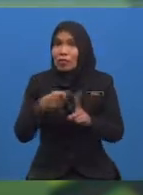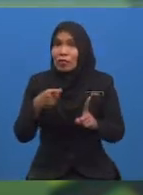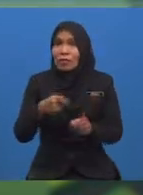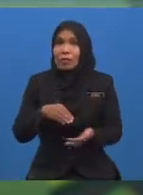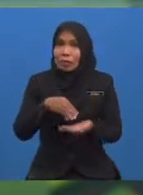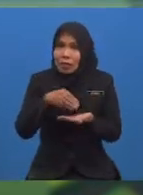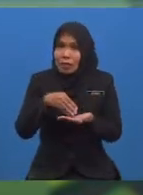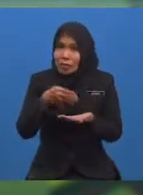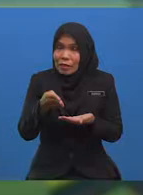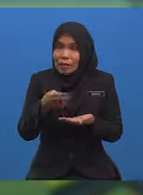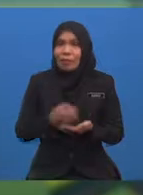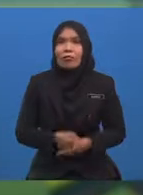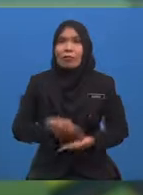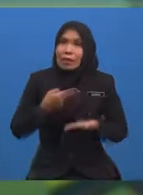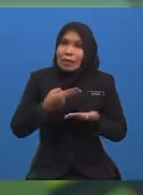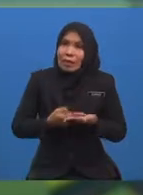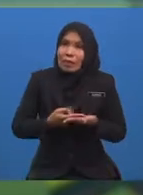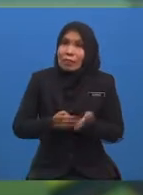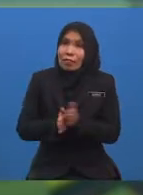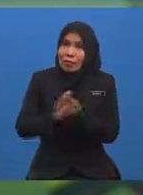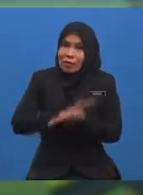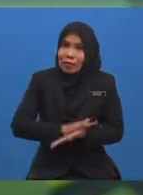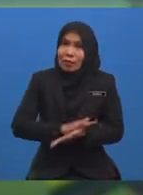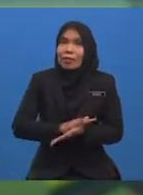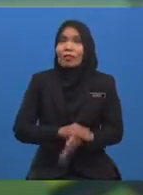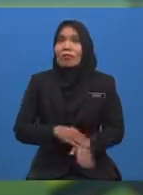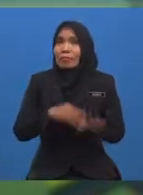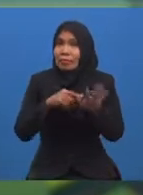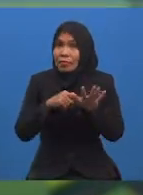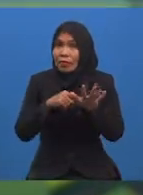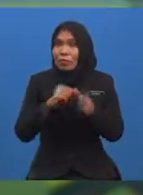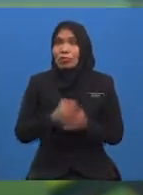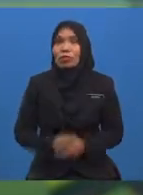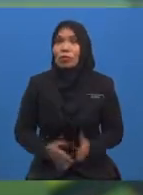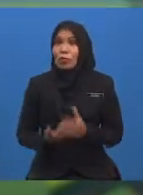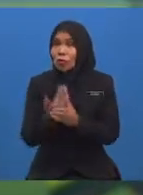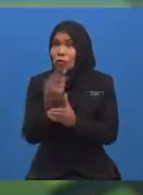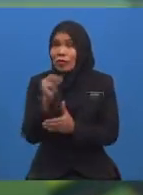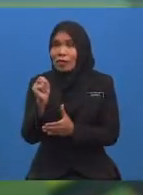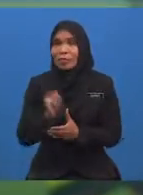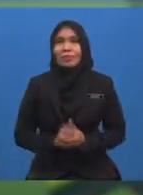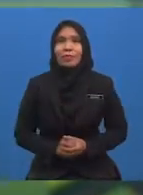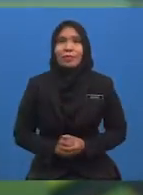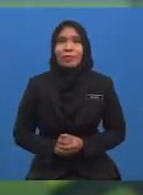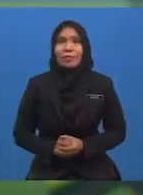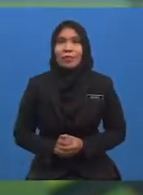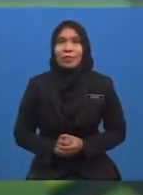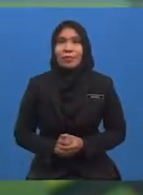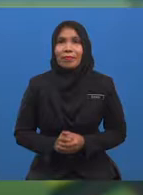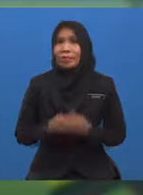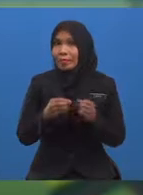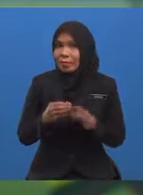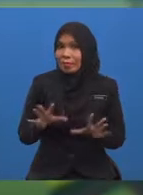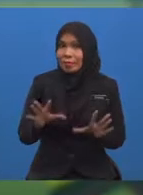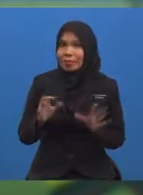daun tumbuhan. Selesai sudah tentang proses percambahan biji benih.